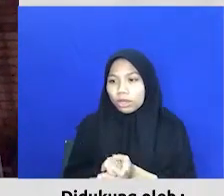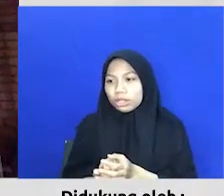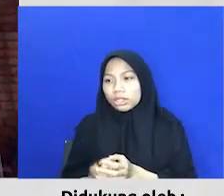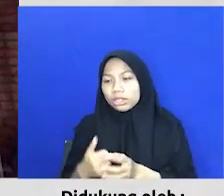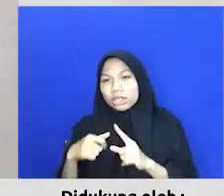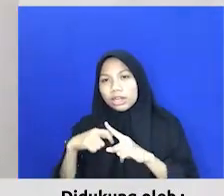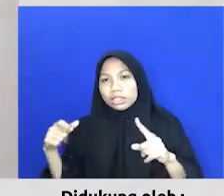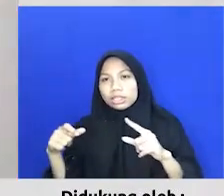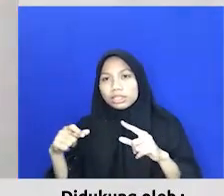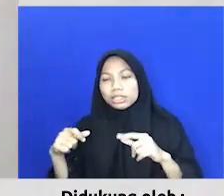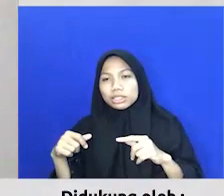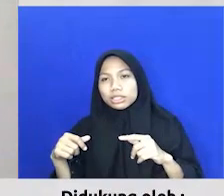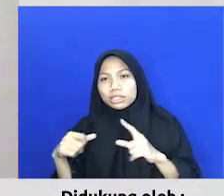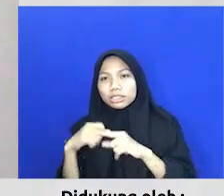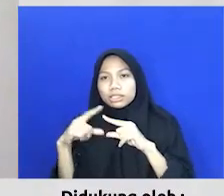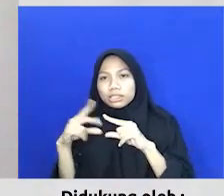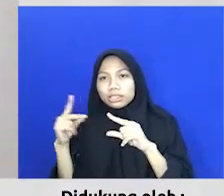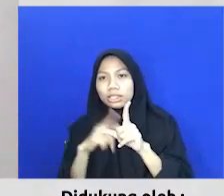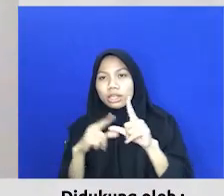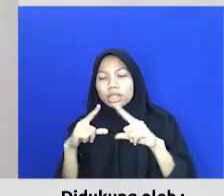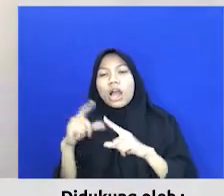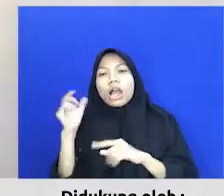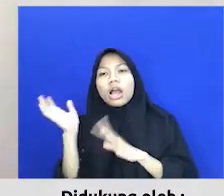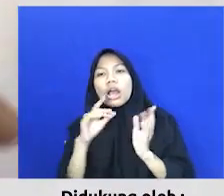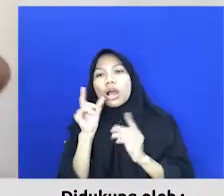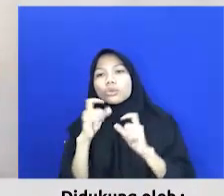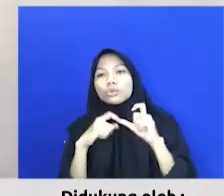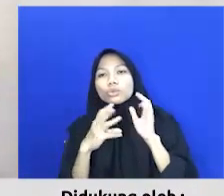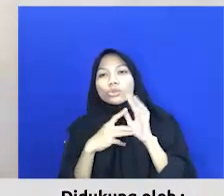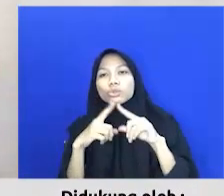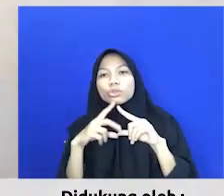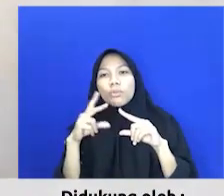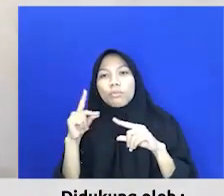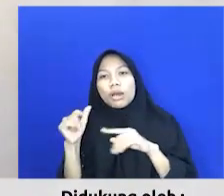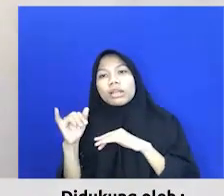misalnya skenario ya, cerita dan tema,